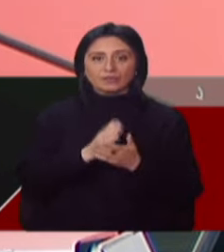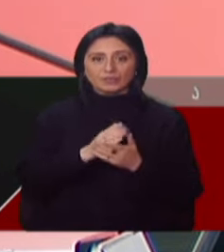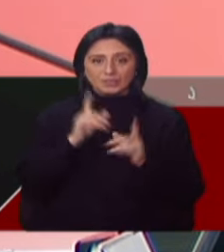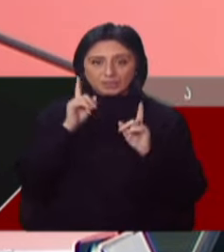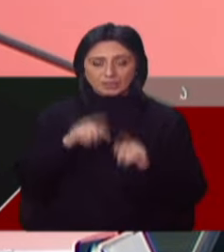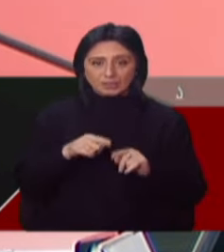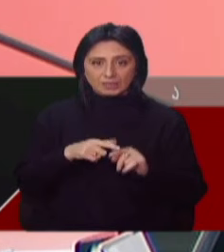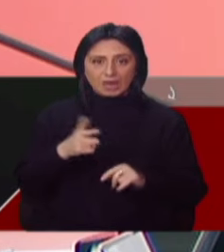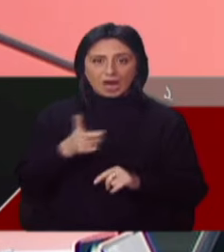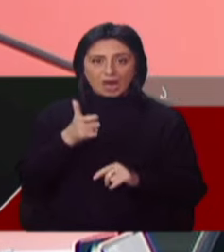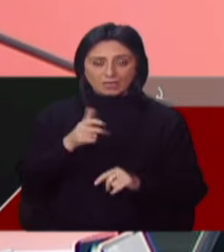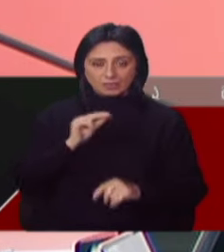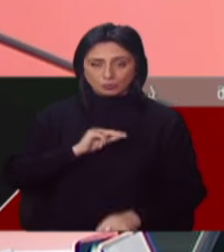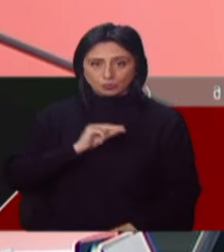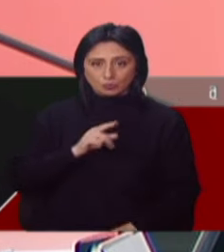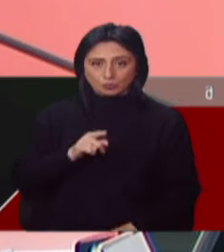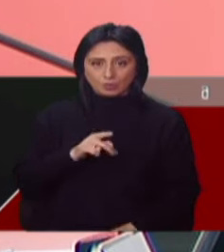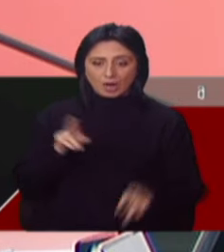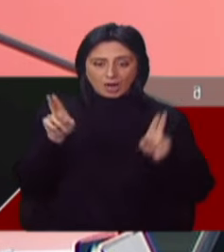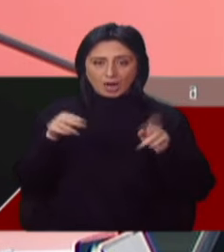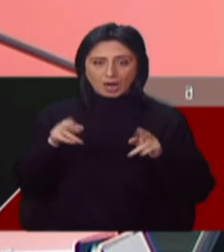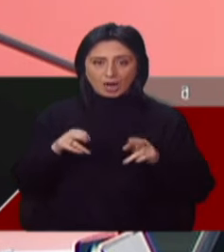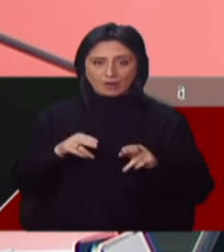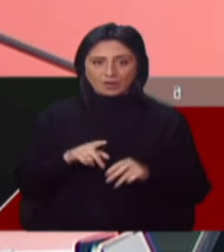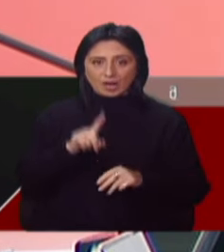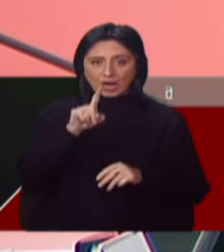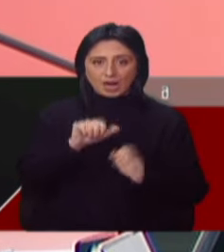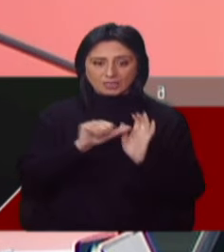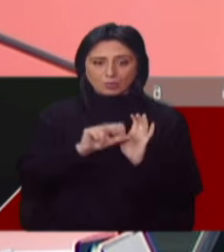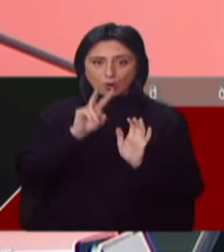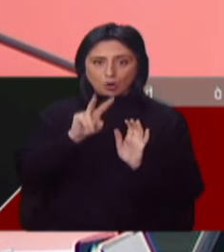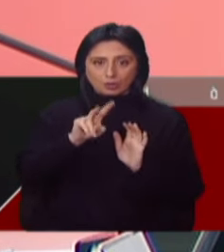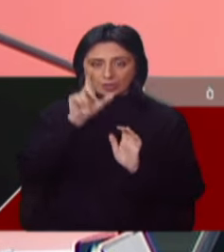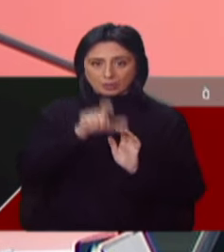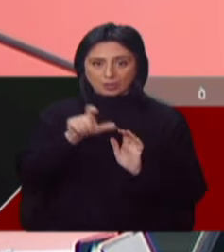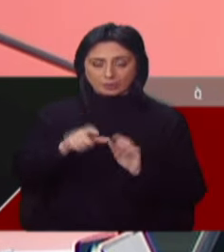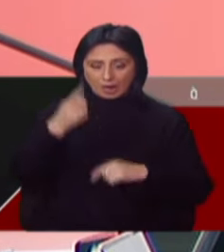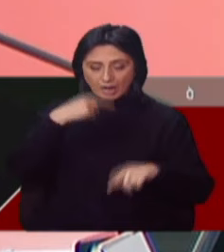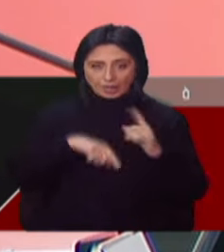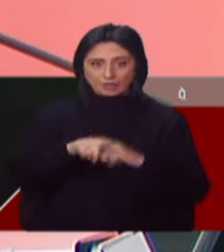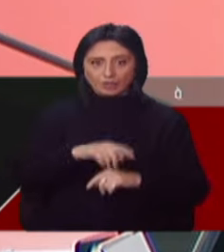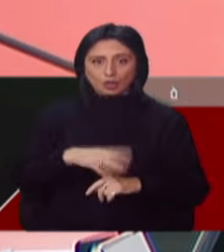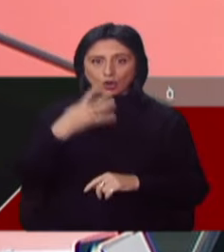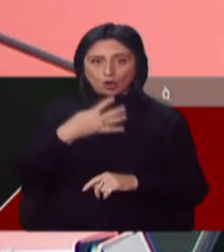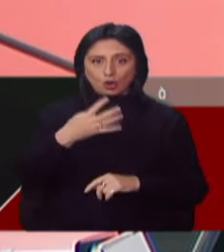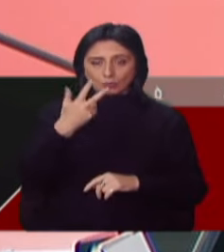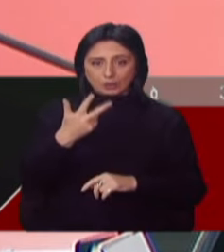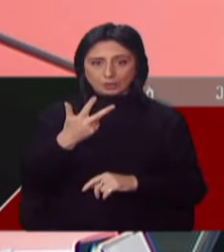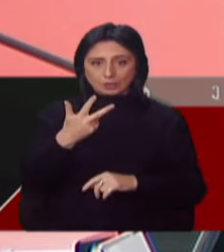იცით, გაზზე მომუშავე, გათვლილია 162 მგზავრზე, აქედან